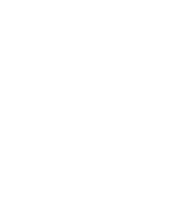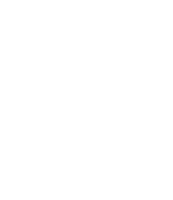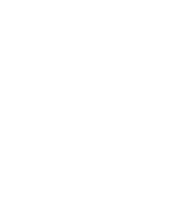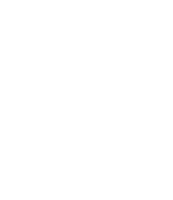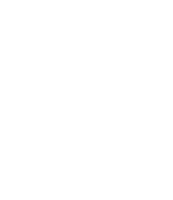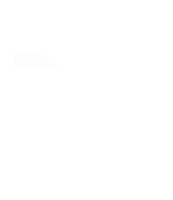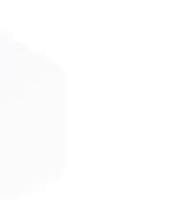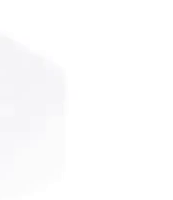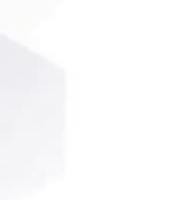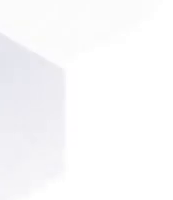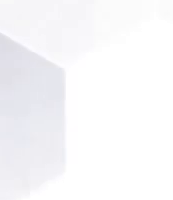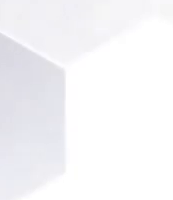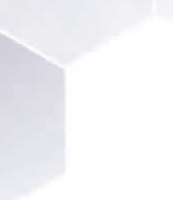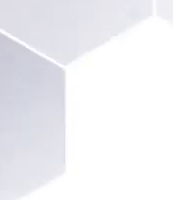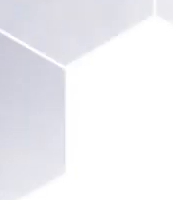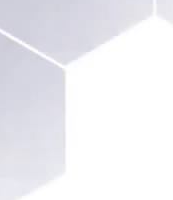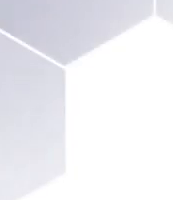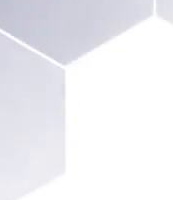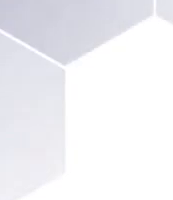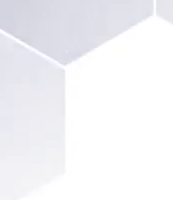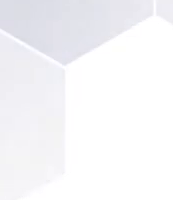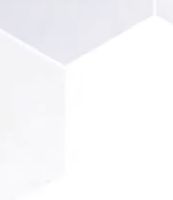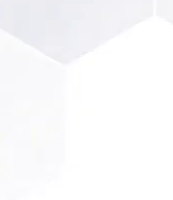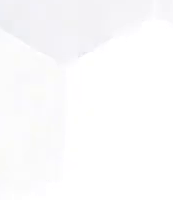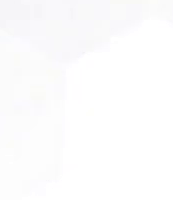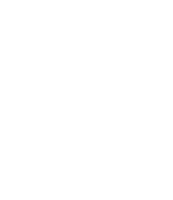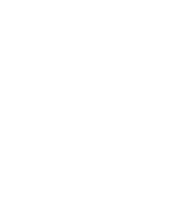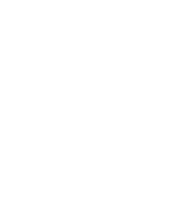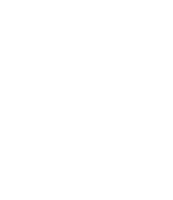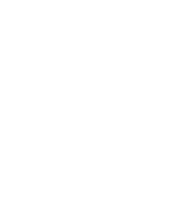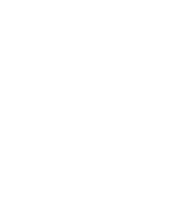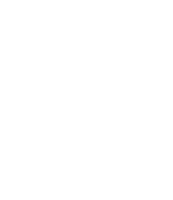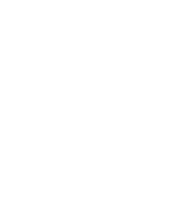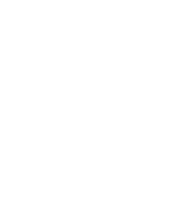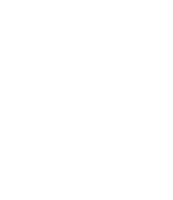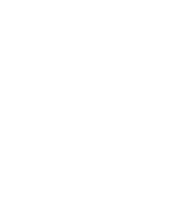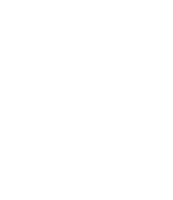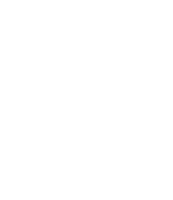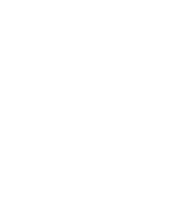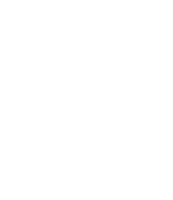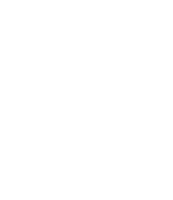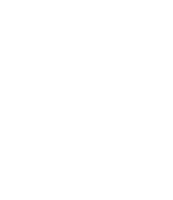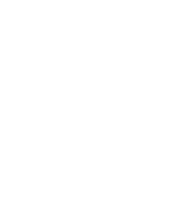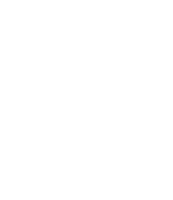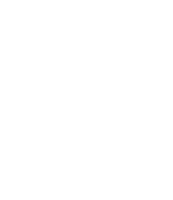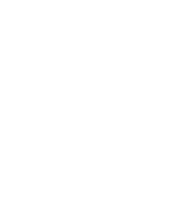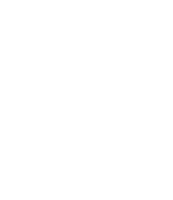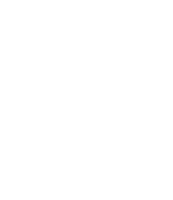ติดตามนะคะอย่าลืมค่ะคุณผู้ชมคะกด Subscribe แล้วก็กดกระดิ่งเอาไว้ด้วยเรายังมีคอนเทนต์ข่าวสารที่น่าสนใจอีกเพียบค่ะ